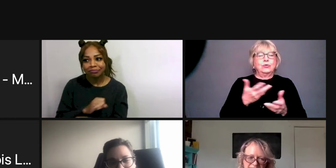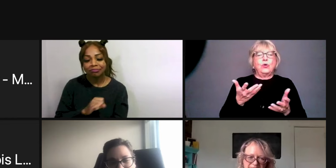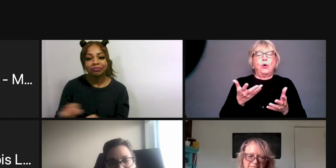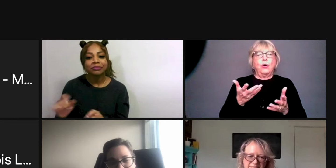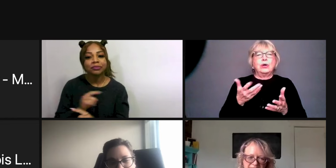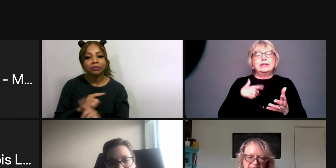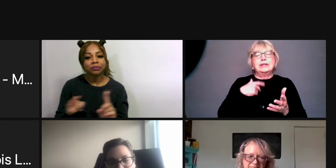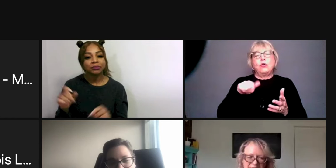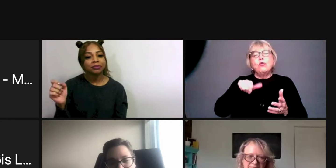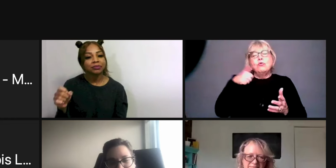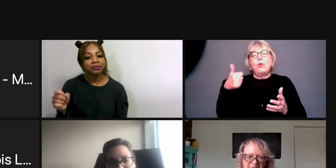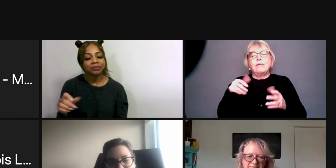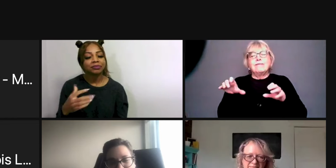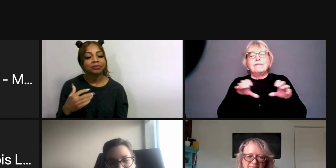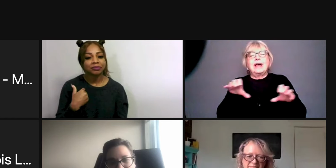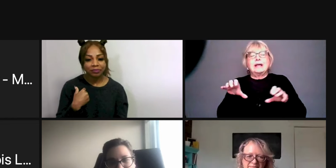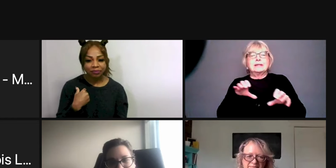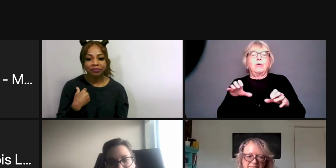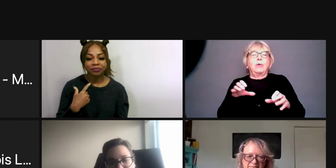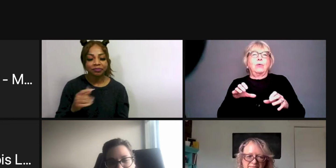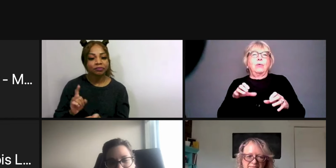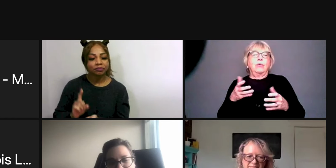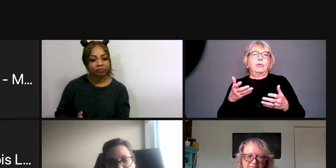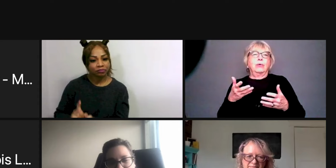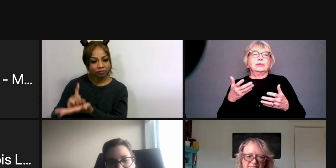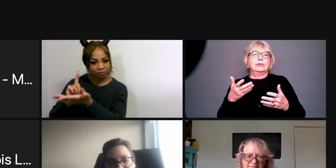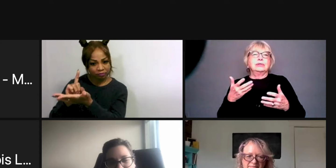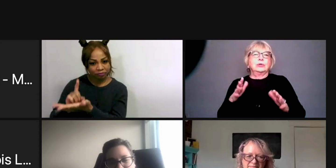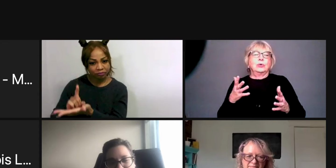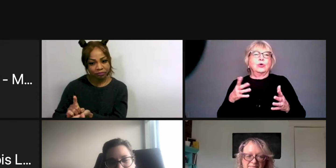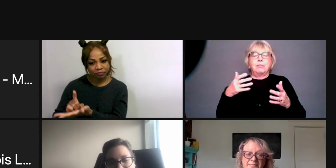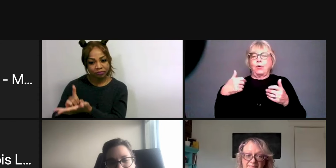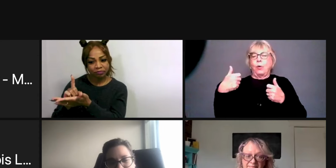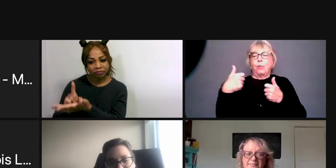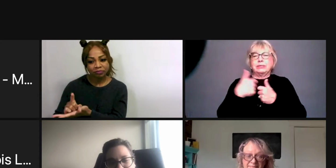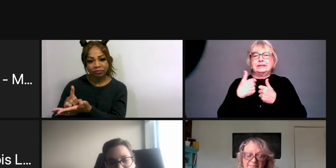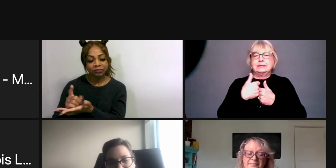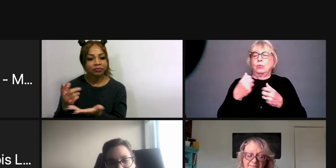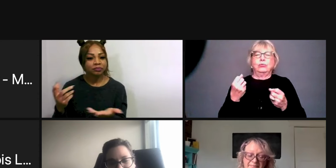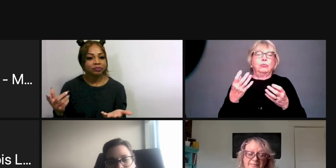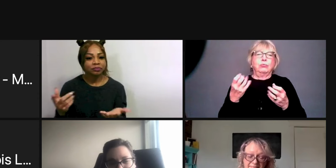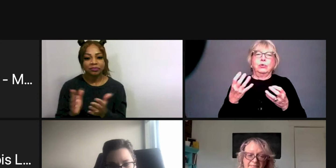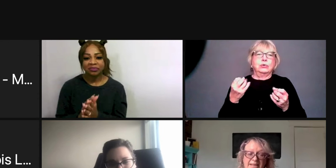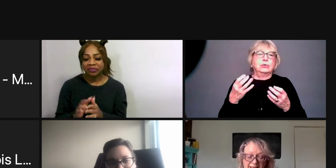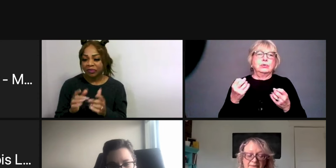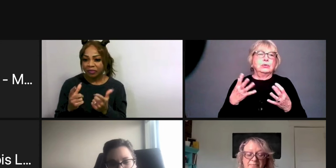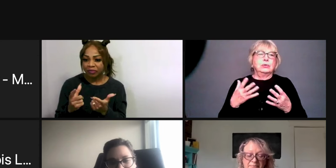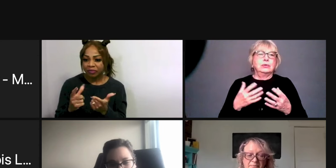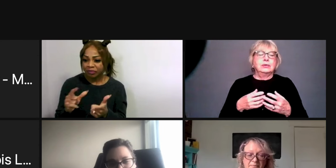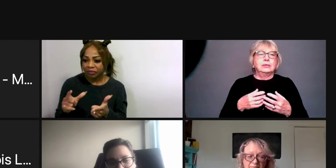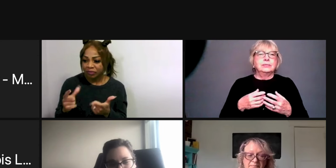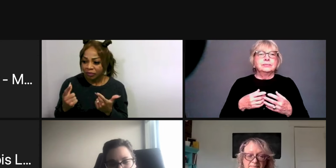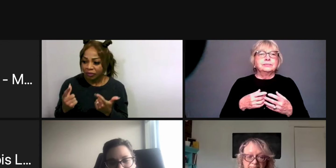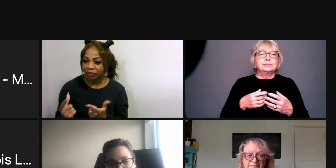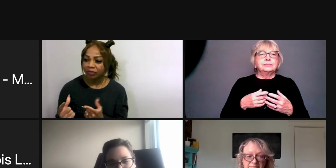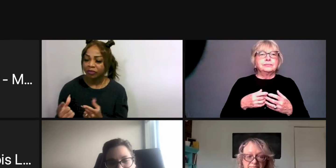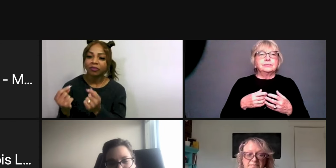autre façon d'être qui n pas en compétition donc je pense qu'il y quand même un privilège